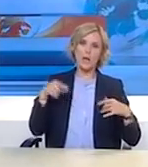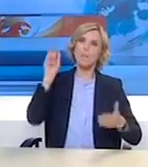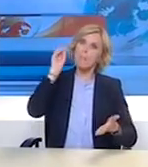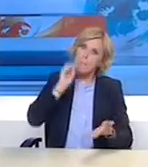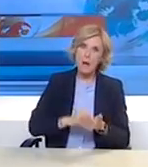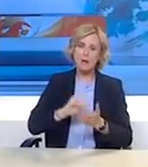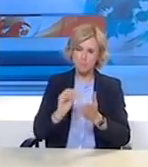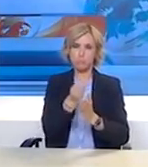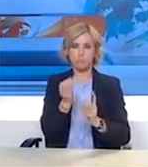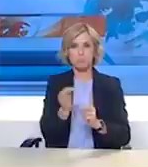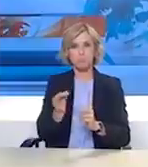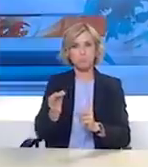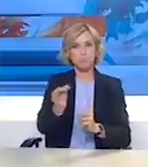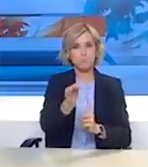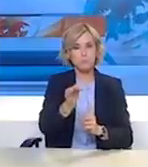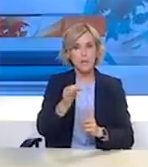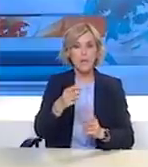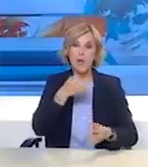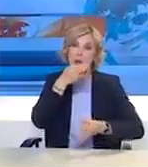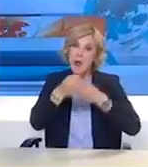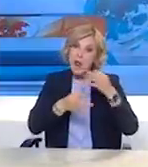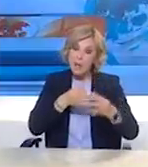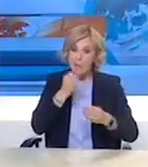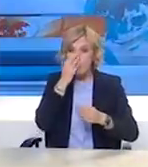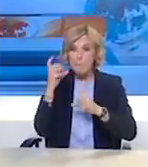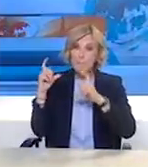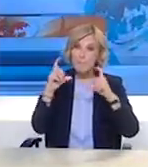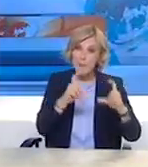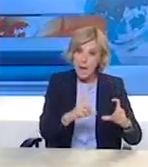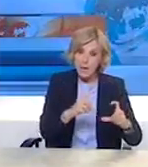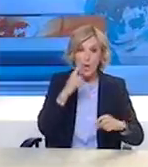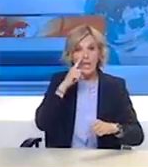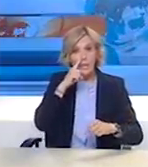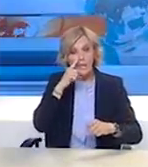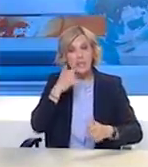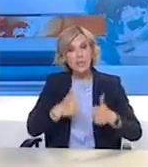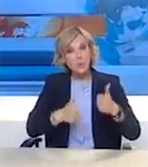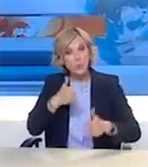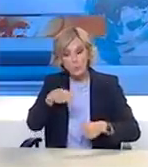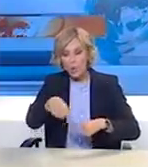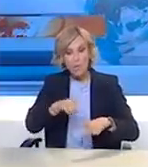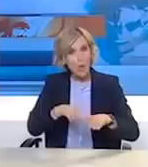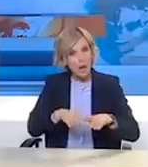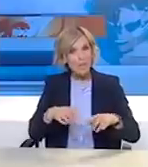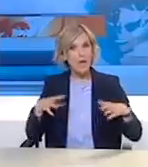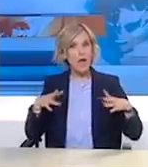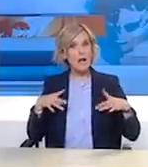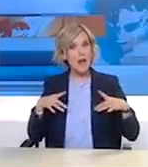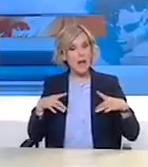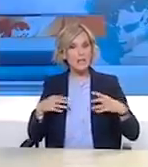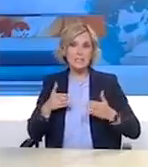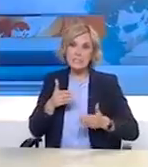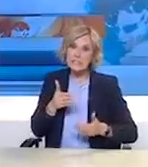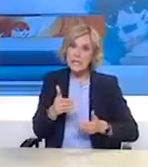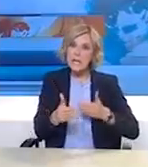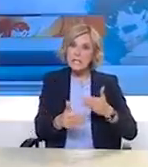στιγμή μεταξύ Μαΐου και Ιουνίου θα υπάρξει κάποιο είδους σταδιακή χαλάρωση των μέτρων και στην Ελλάδα, σχεδιάζεται κάποια στρατηγική περιορισμού των κρουσμάτων ή